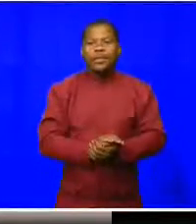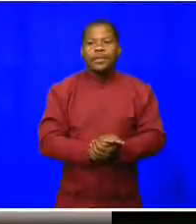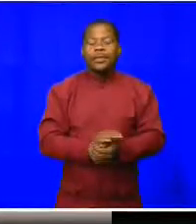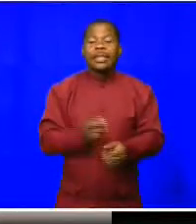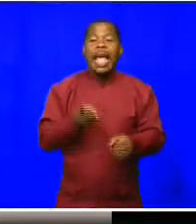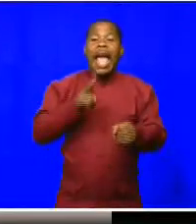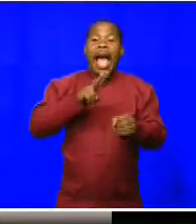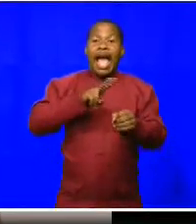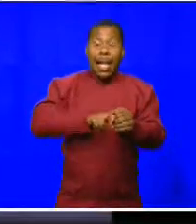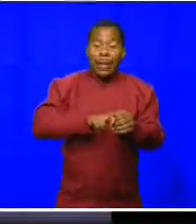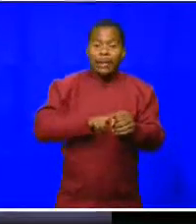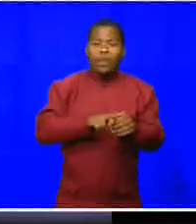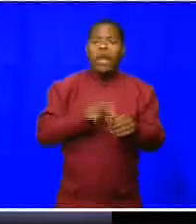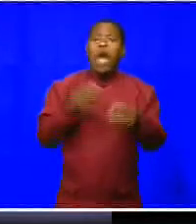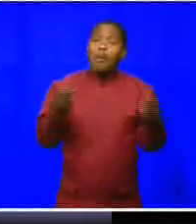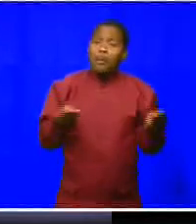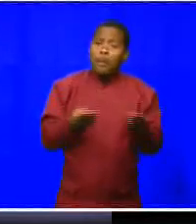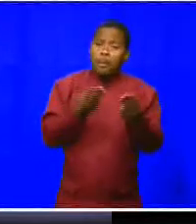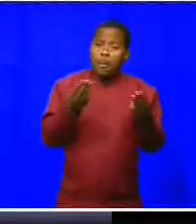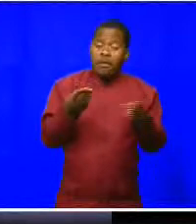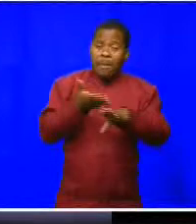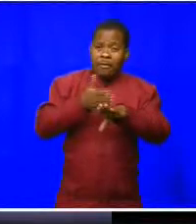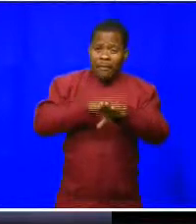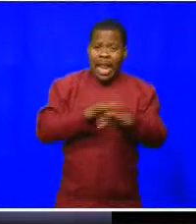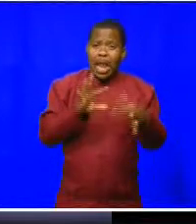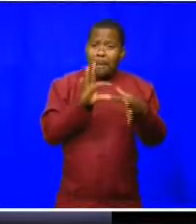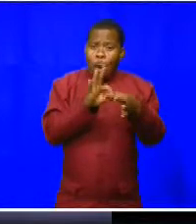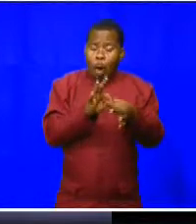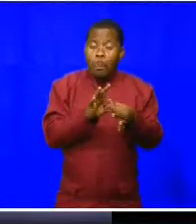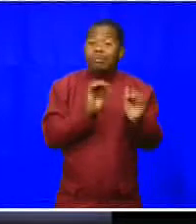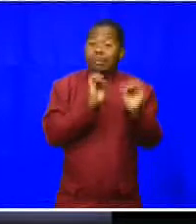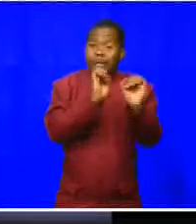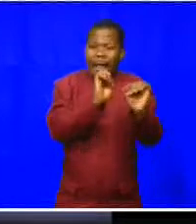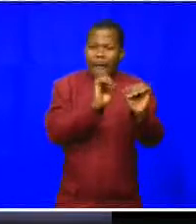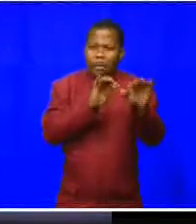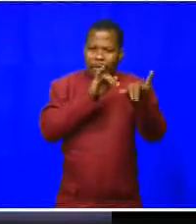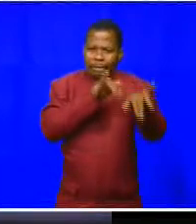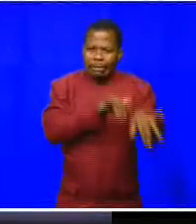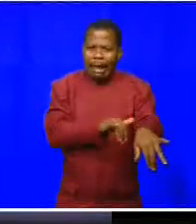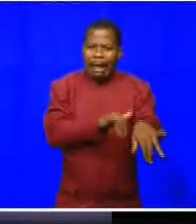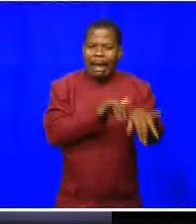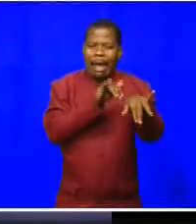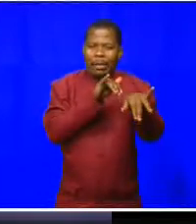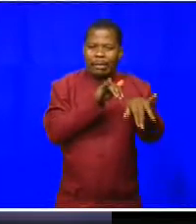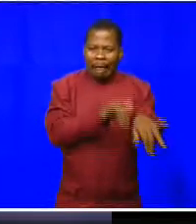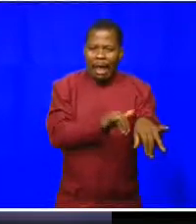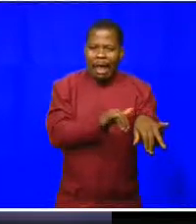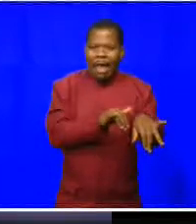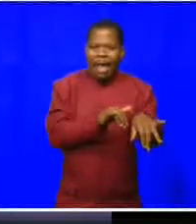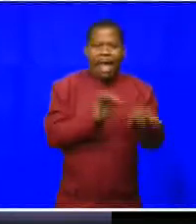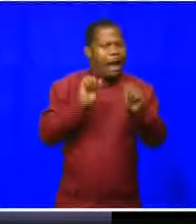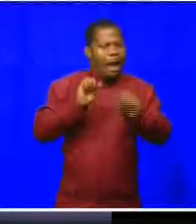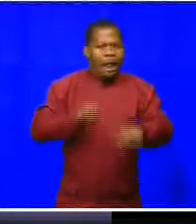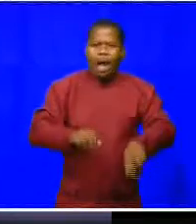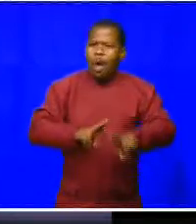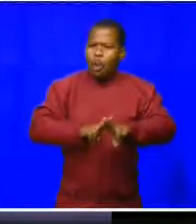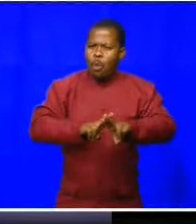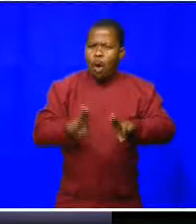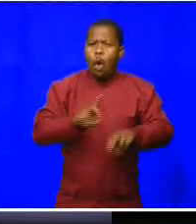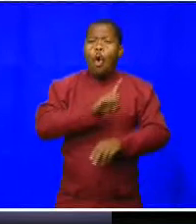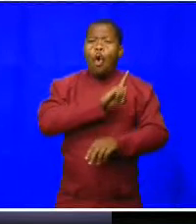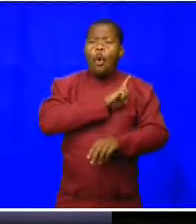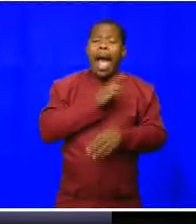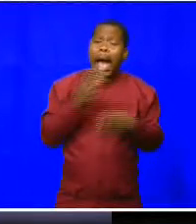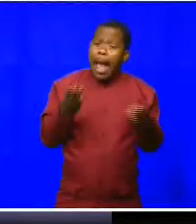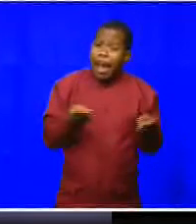Kufukama ke kona nekuzila solo vele mane akwavumeleke ngoba phela lapho vele abantu bayasonzelelana kukhanze